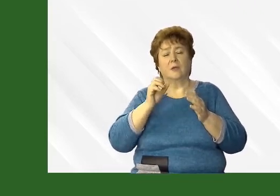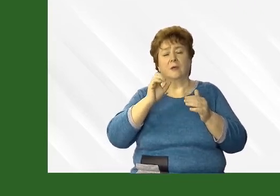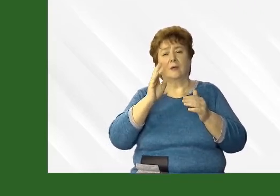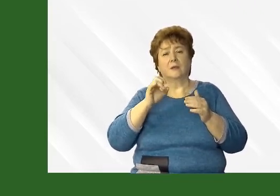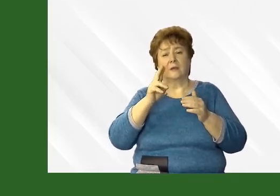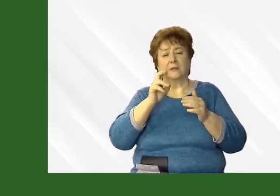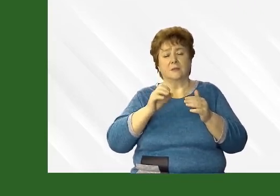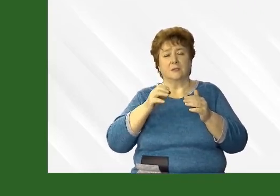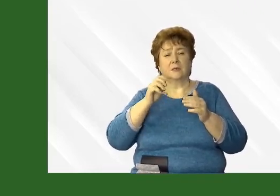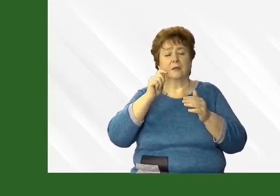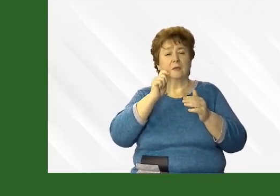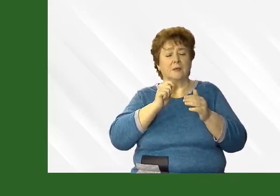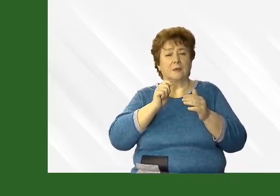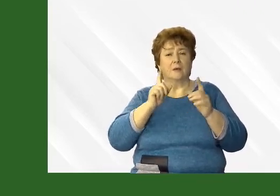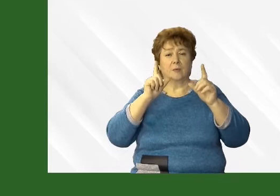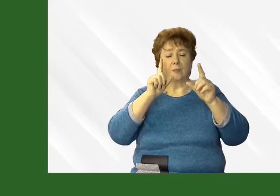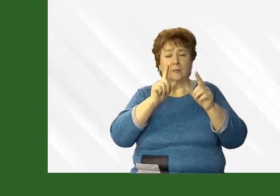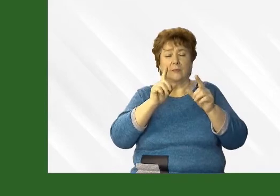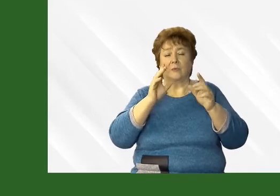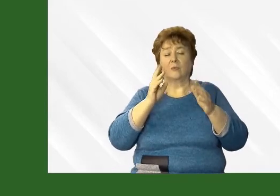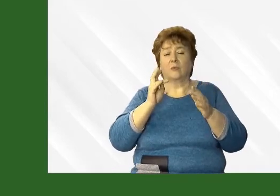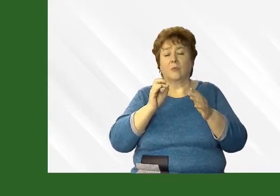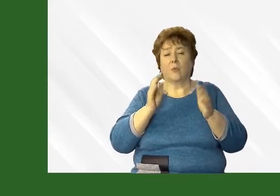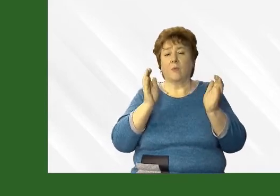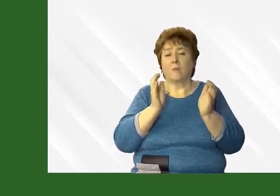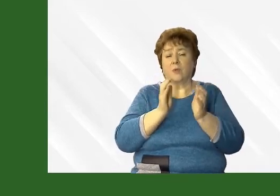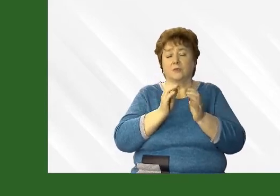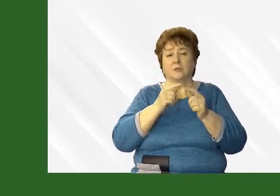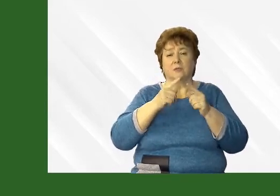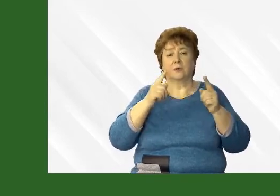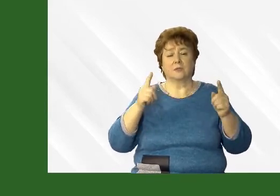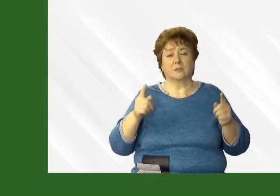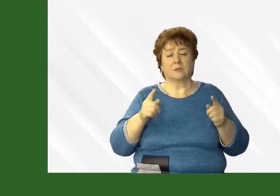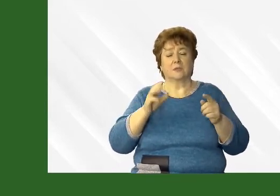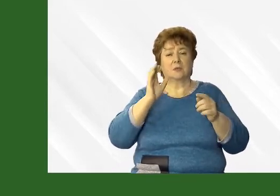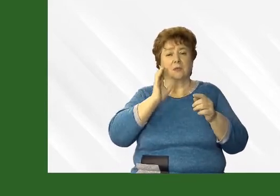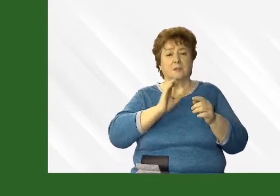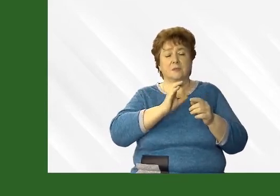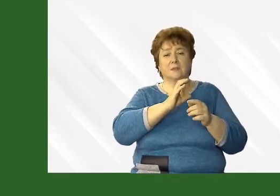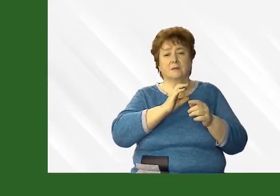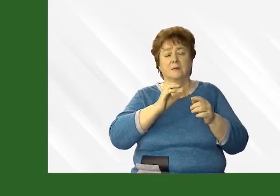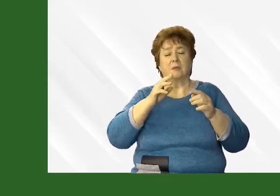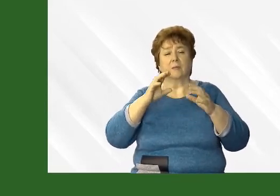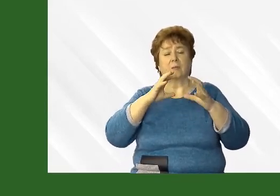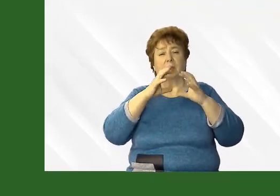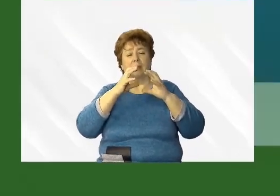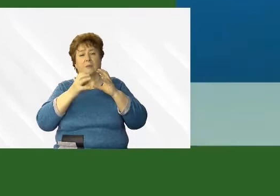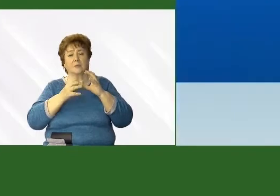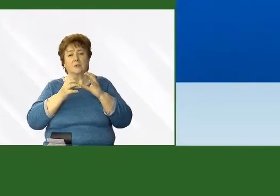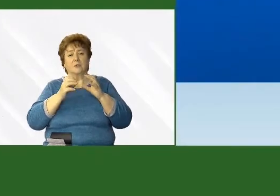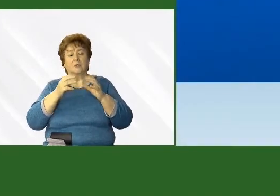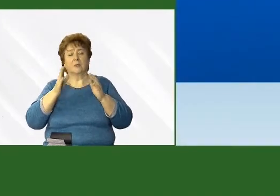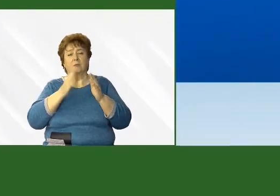Антарктики. Самки также мигрируют, но на меньшие расстояния. В северном полушарии, проводя лето